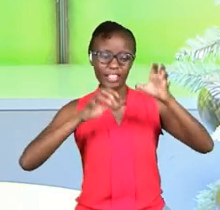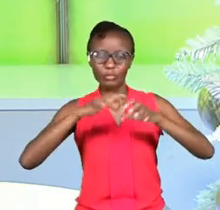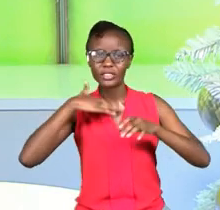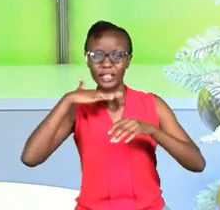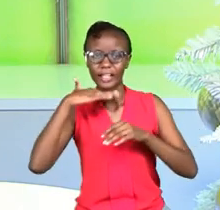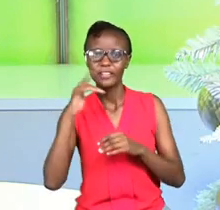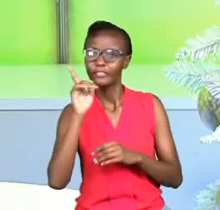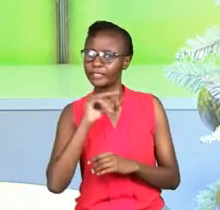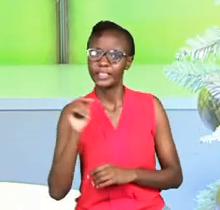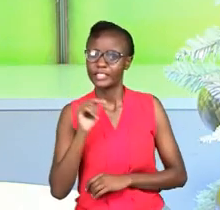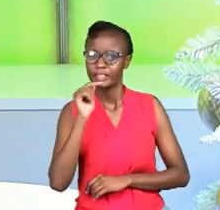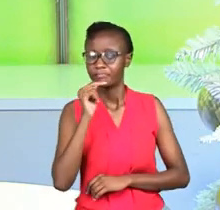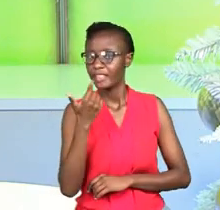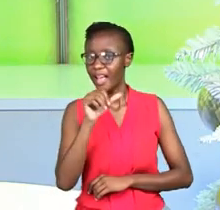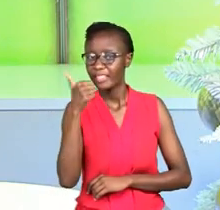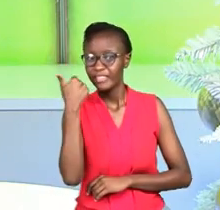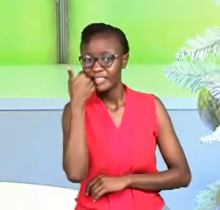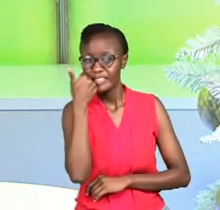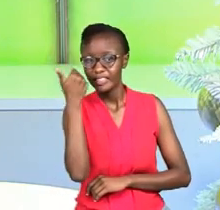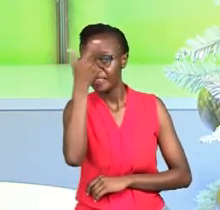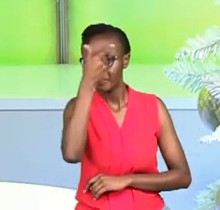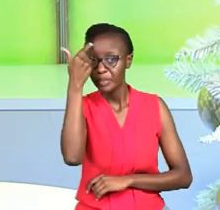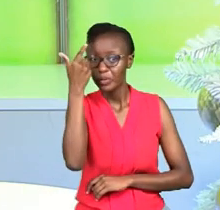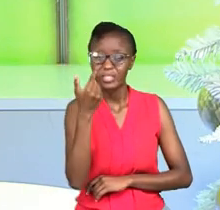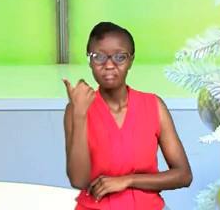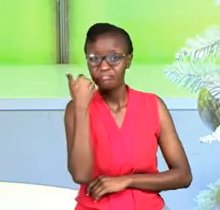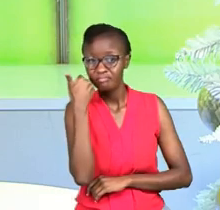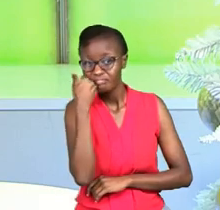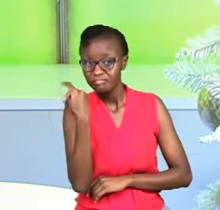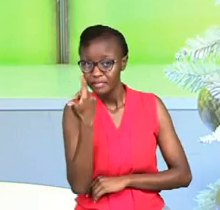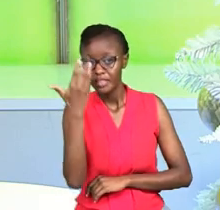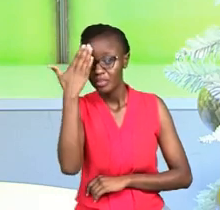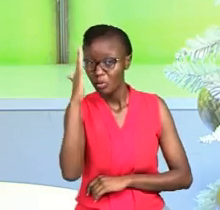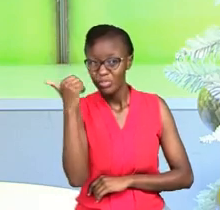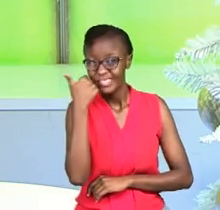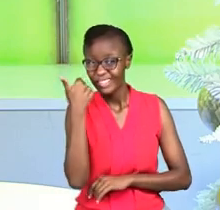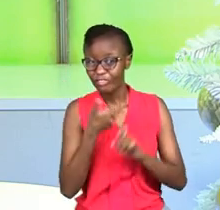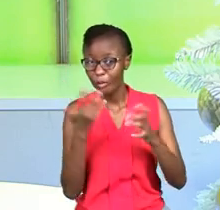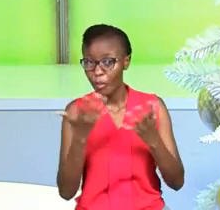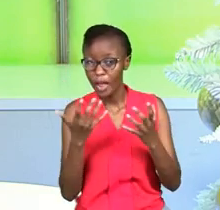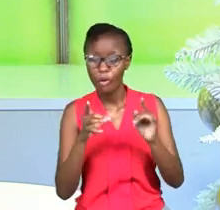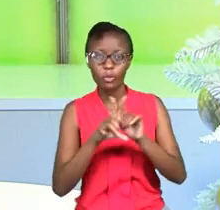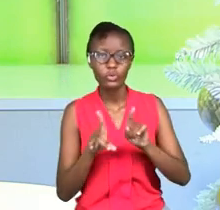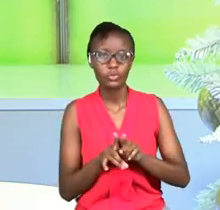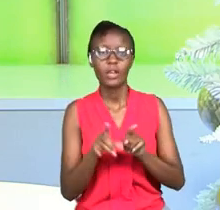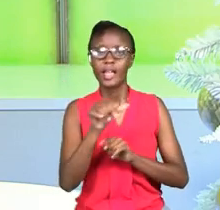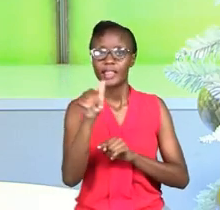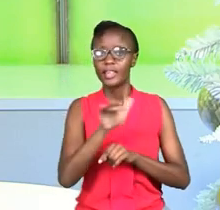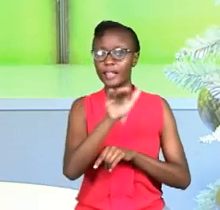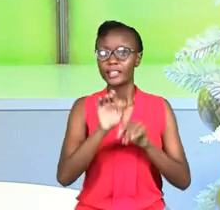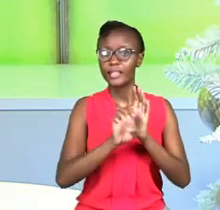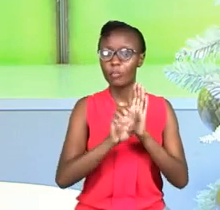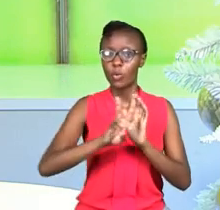imeonekana kudhoofika kutokana na maradhi ambayo kulingana na wakazi wangali hawajafahamu chanzo chake. Hali sawa na hiyo inazidi kushuhudiwa maeneo ya